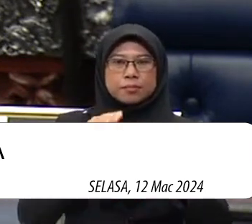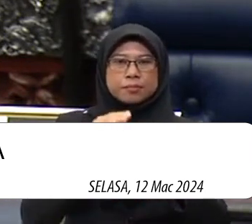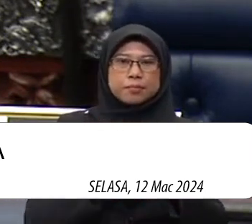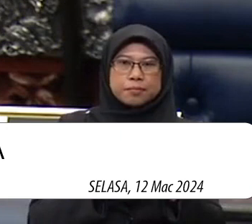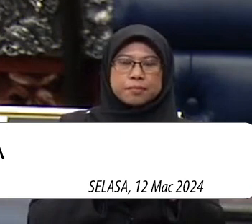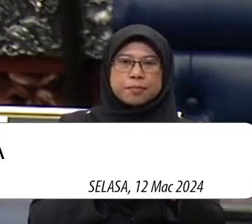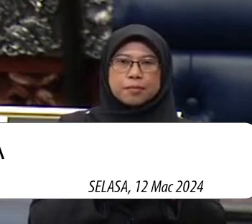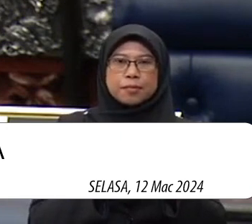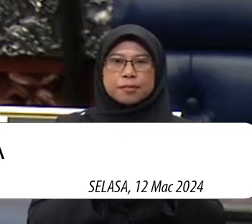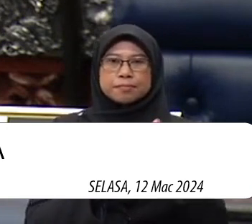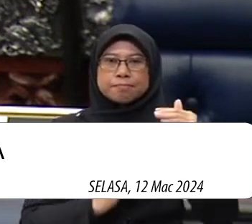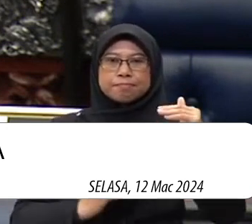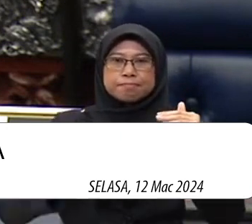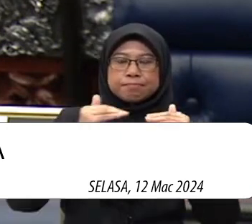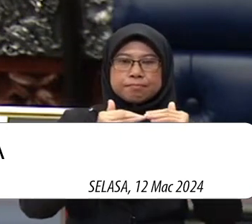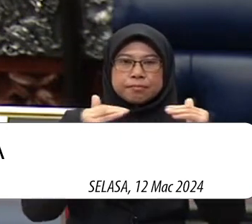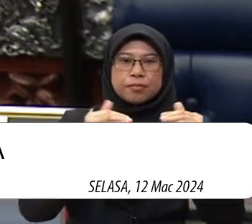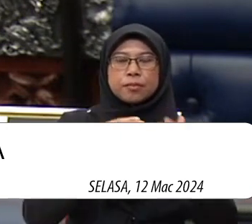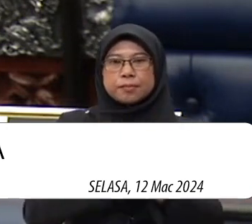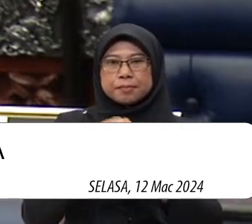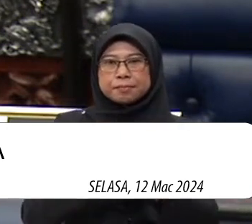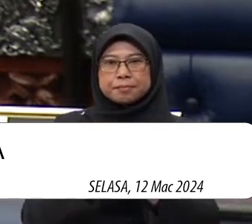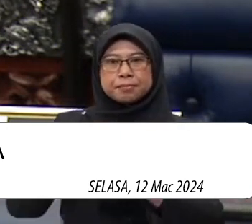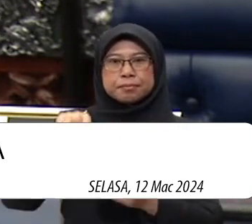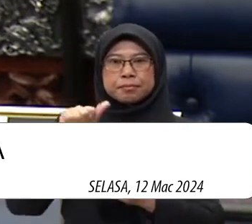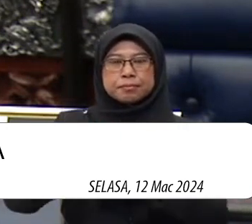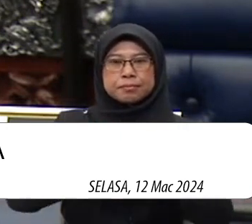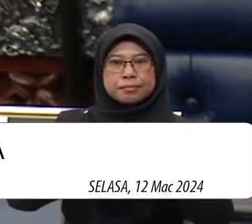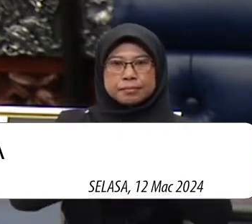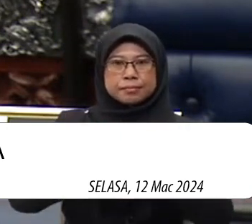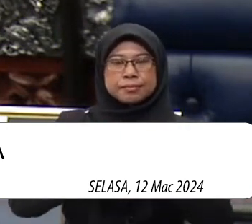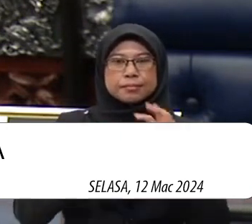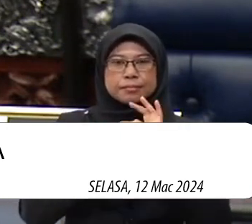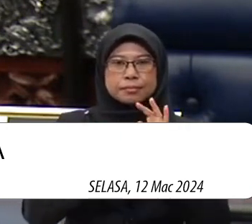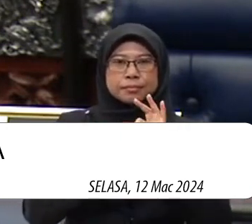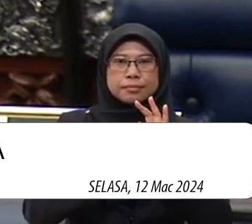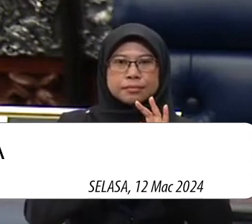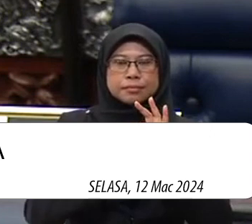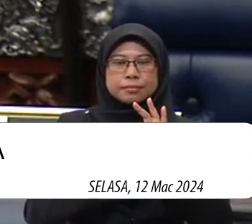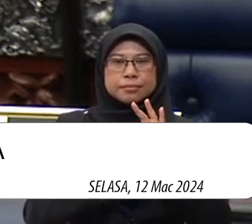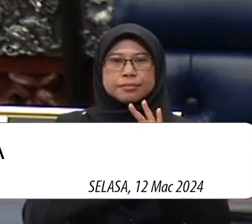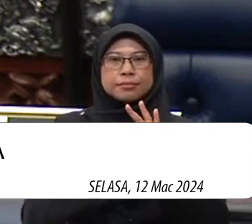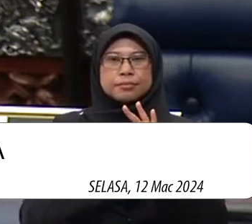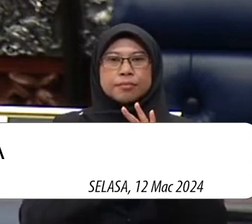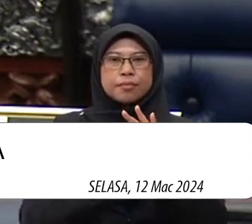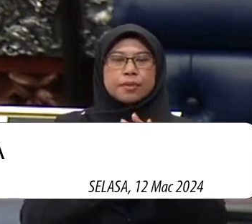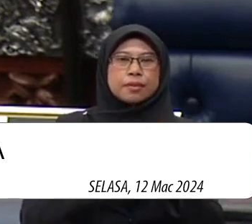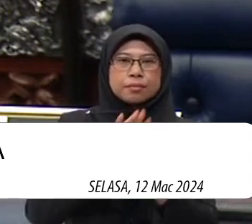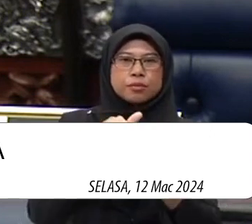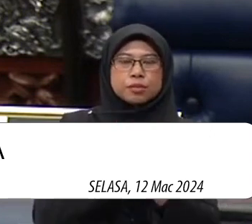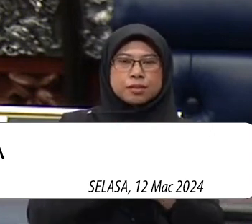penyelidikan dengan menyediakan dana praengkomersialan melibatkan kerjasama Akademia dan